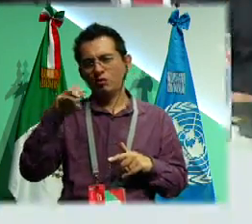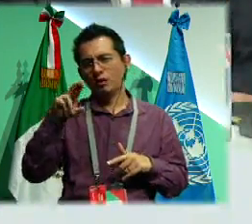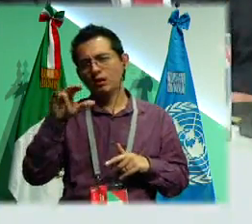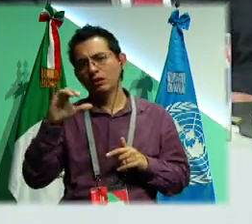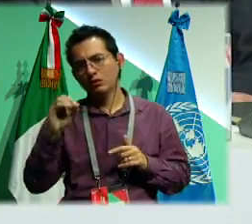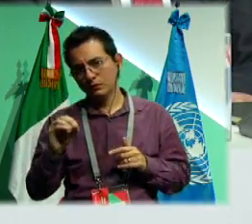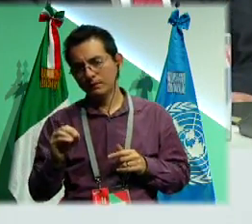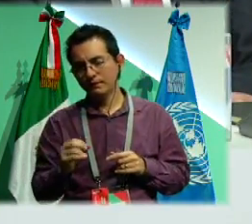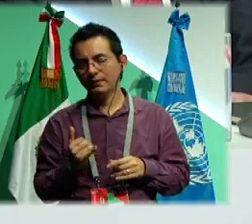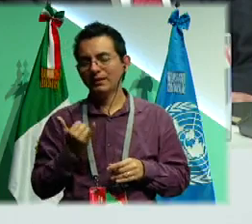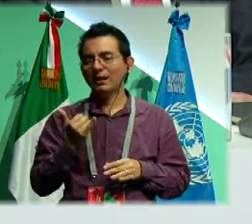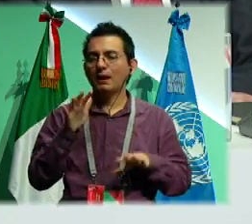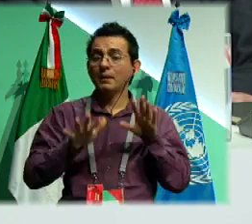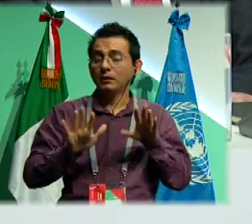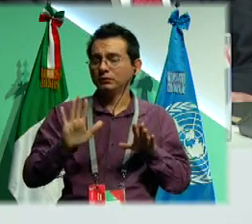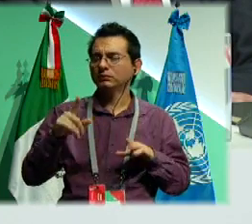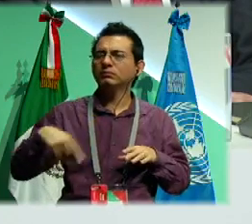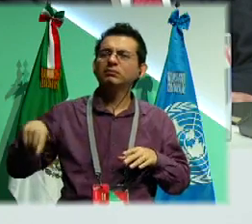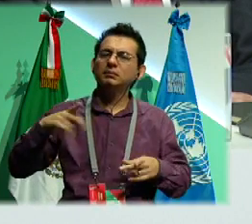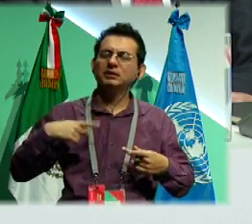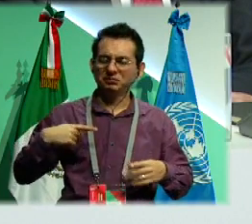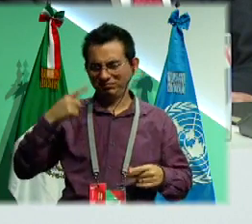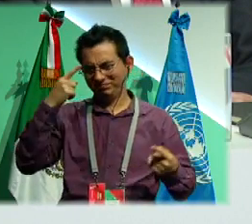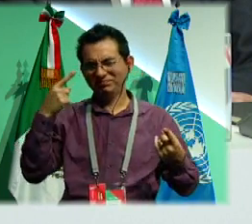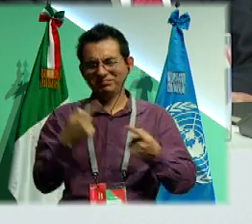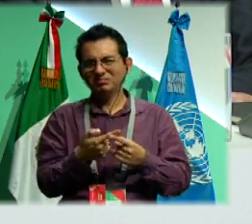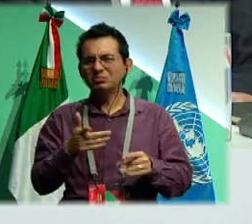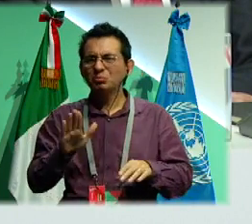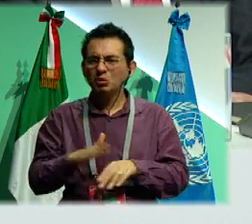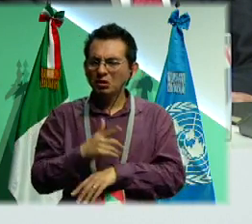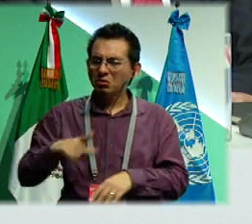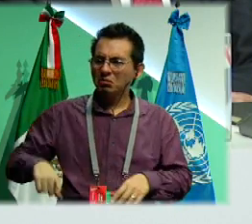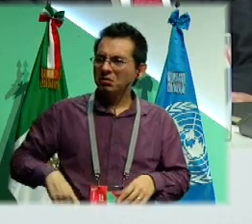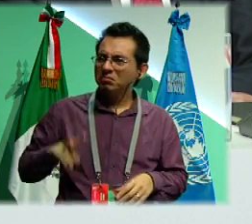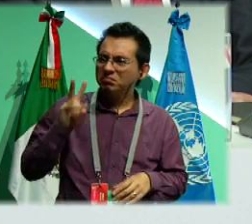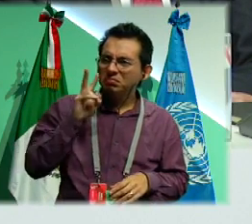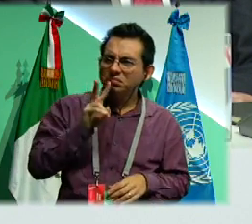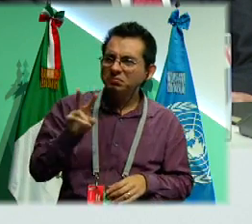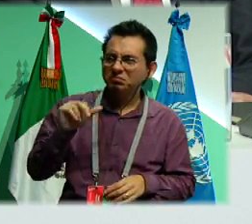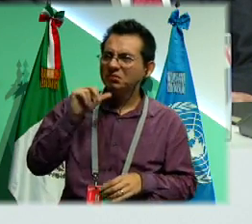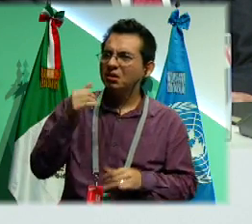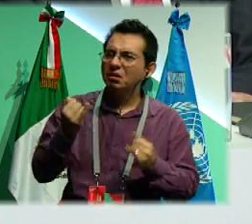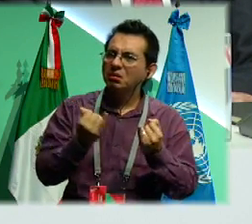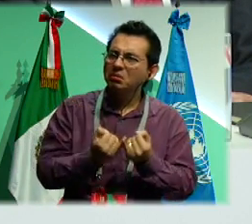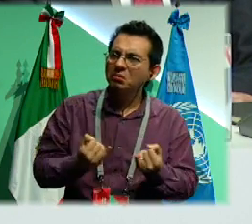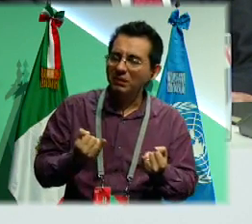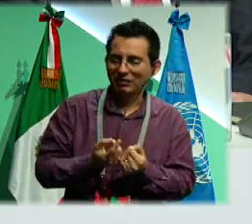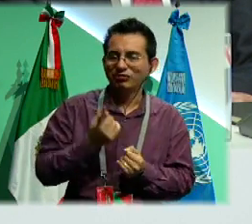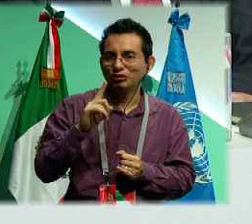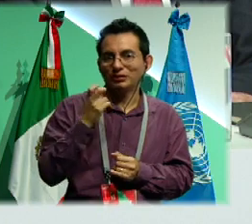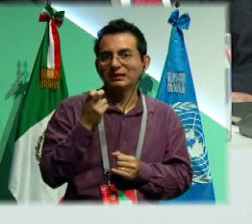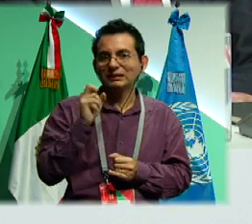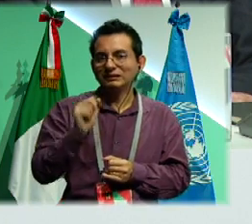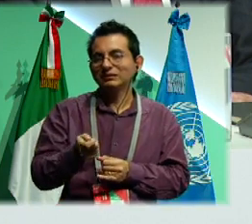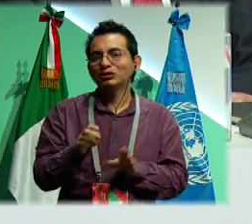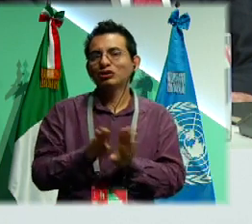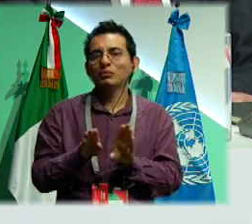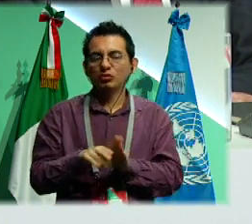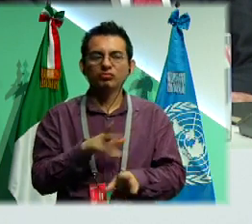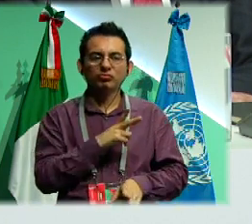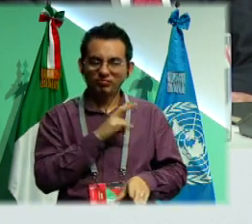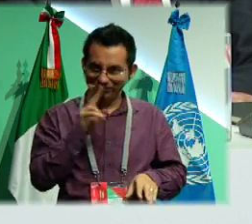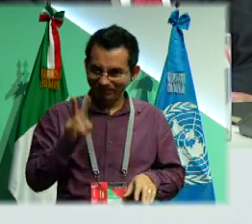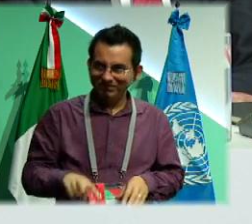une contradiction. D'habitude, les gouvernements ne font rien et laissent le commerce se produire, mais maintenant, nous